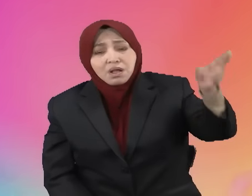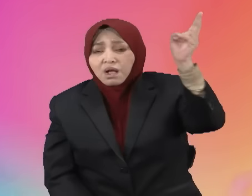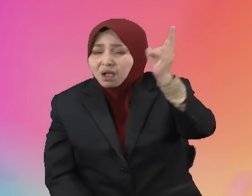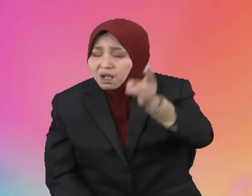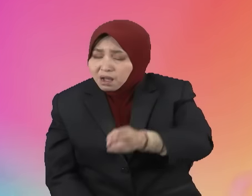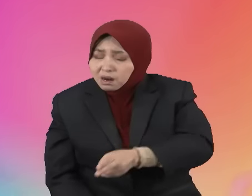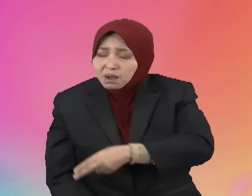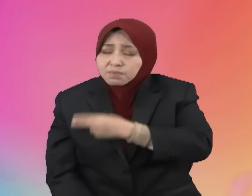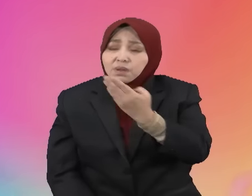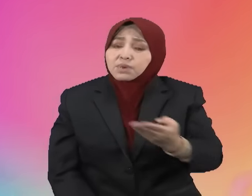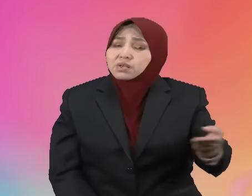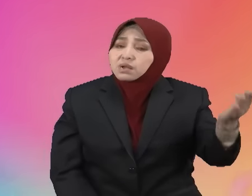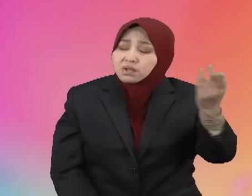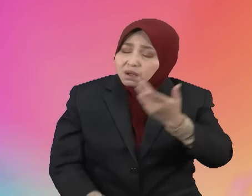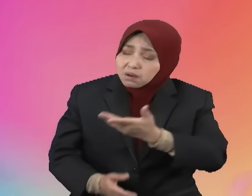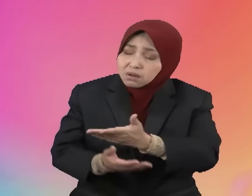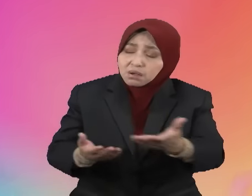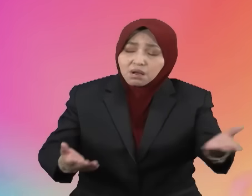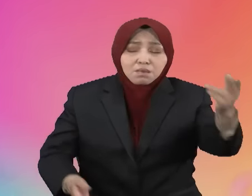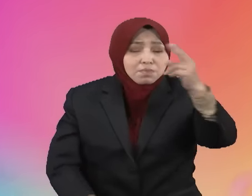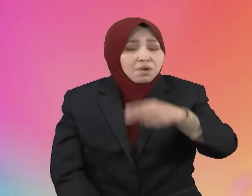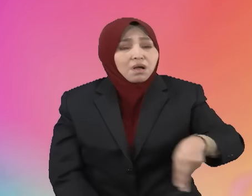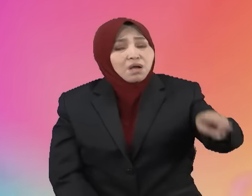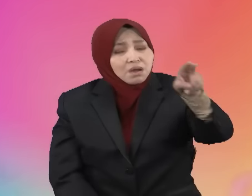يشهدون أن